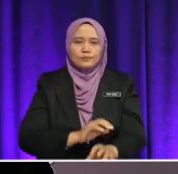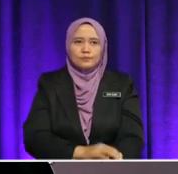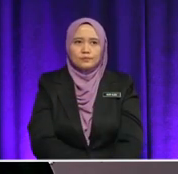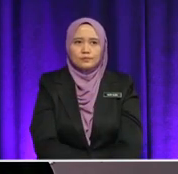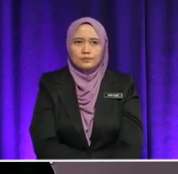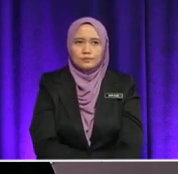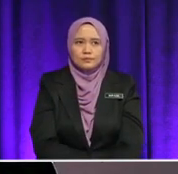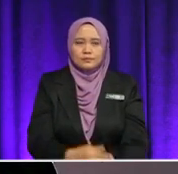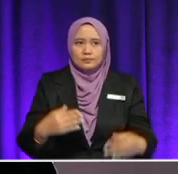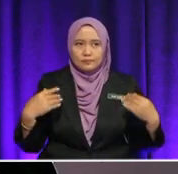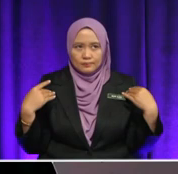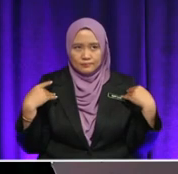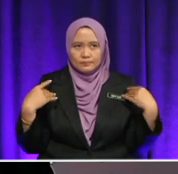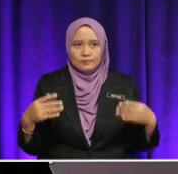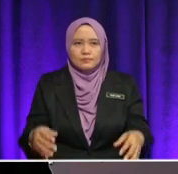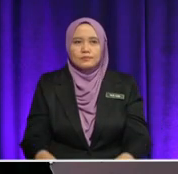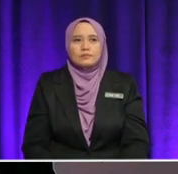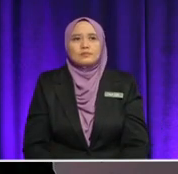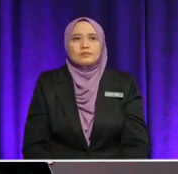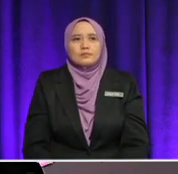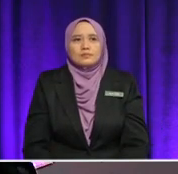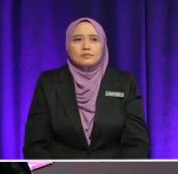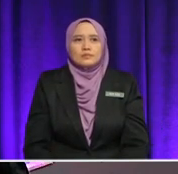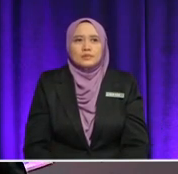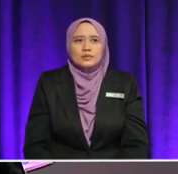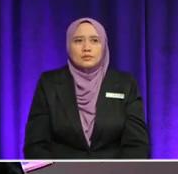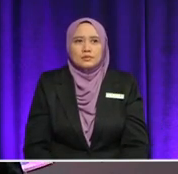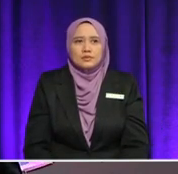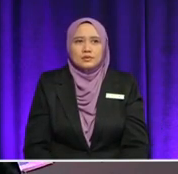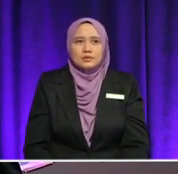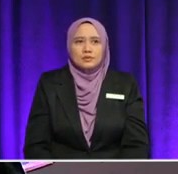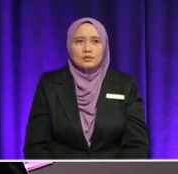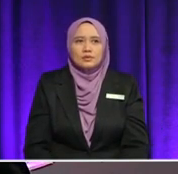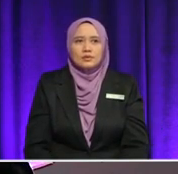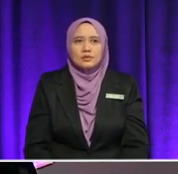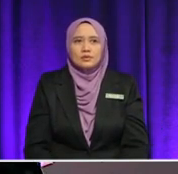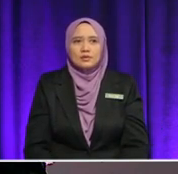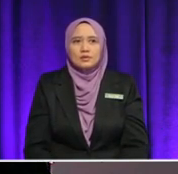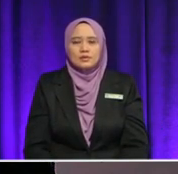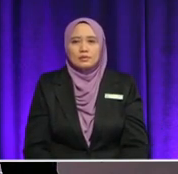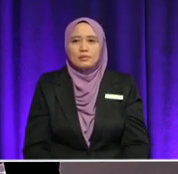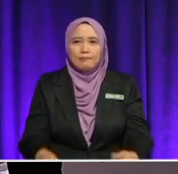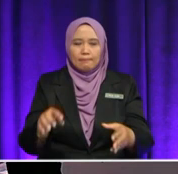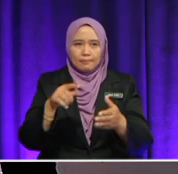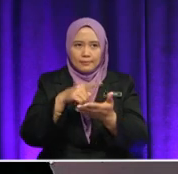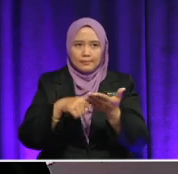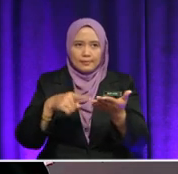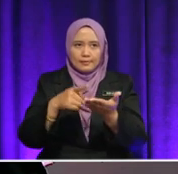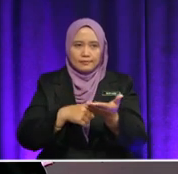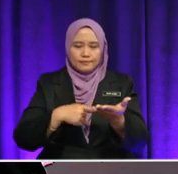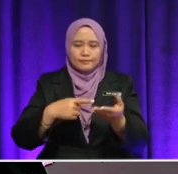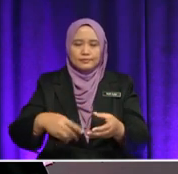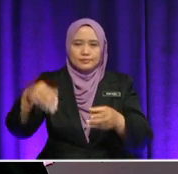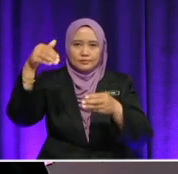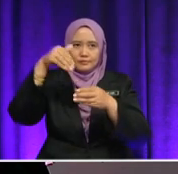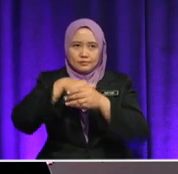ada tepat membicarakan tentang apa berperihat berkaitan Bina rayen sebab penyambuk kepada seorang